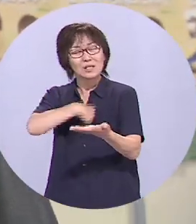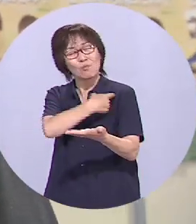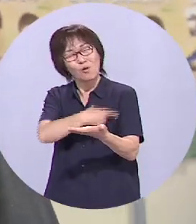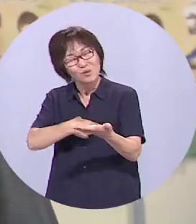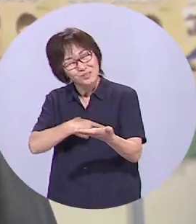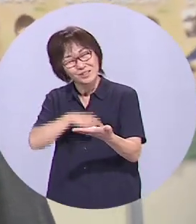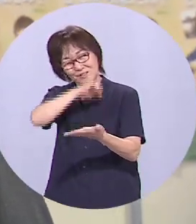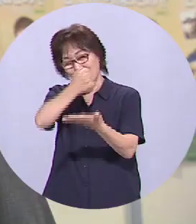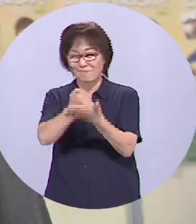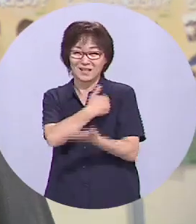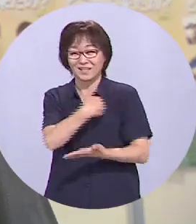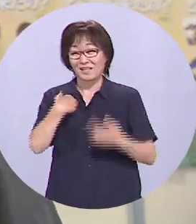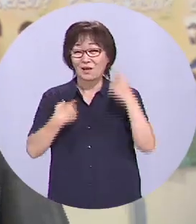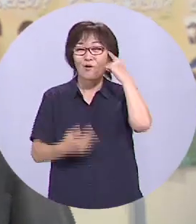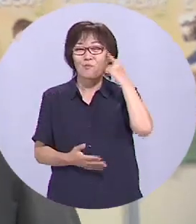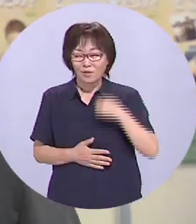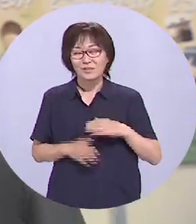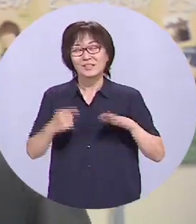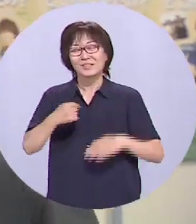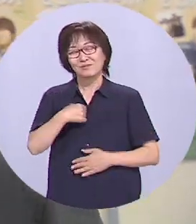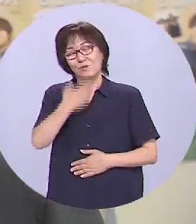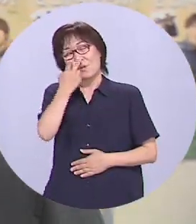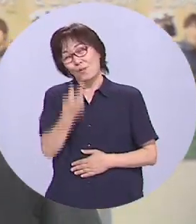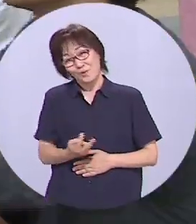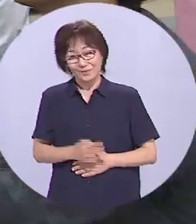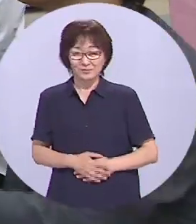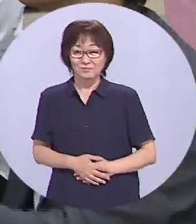いました。一段落だなと思いました。